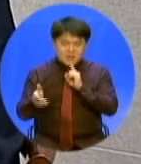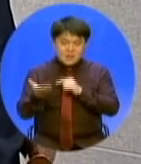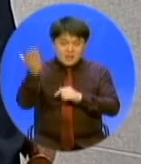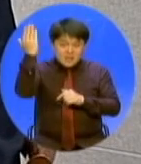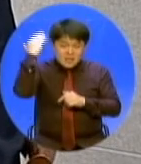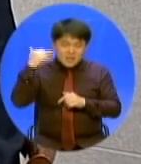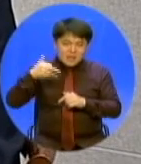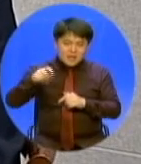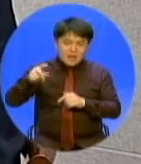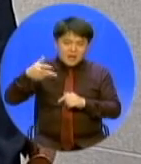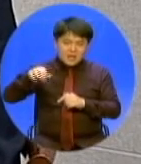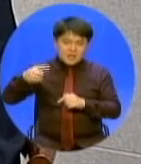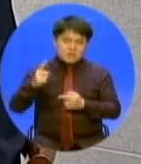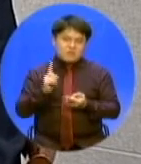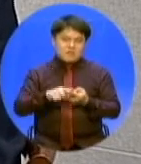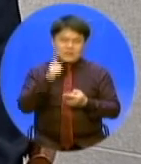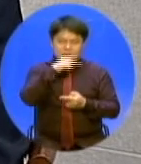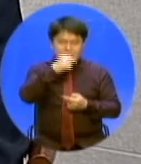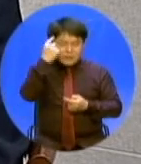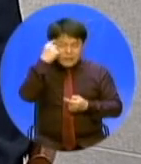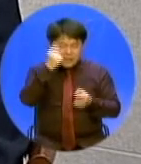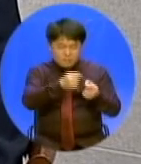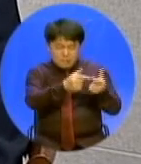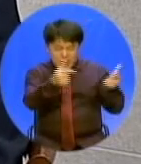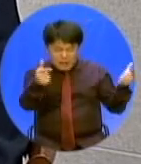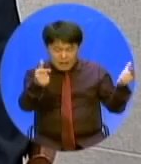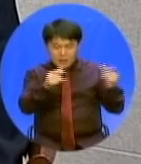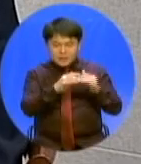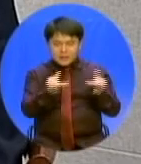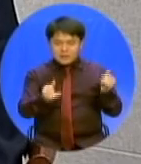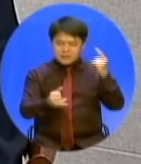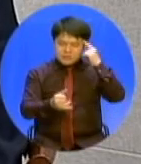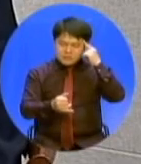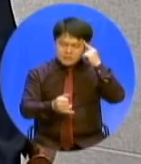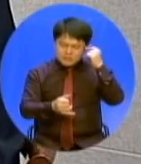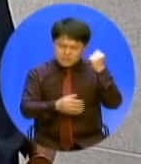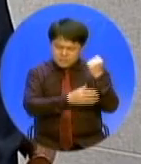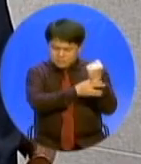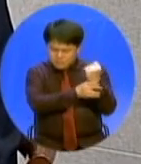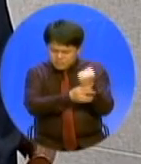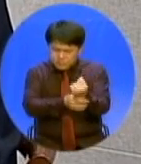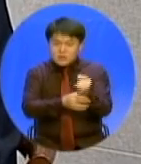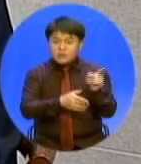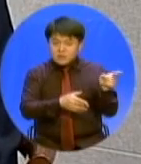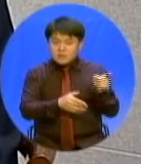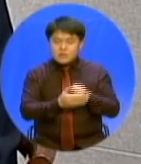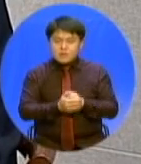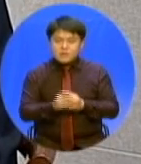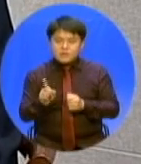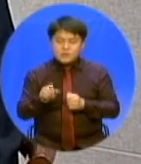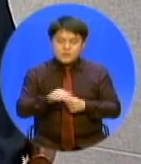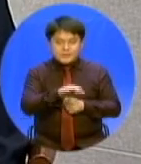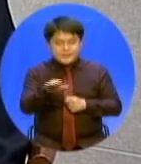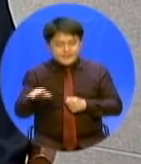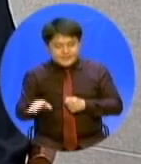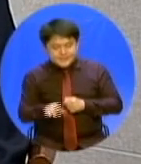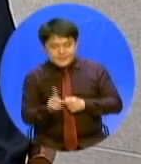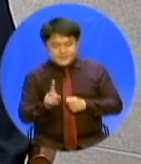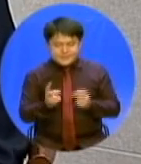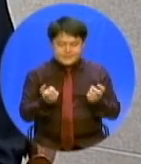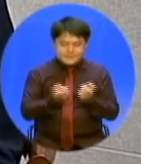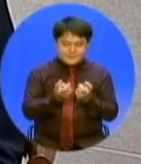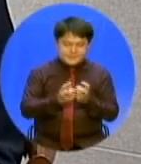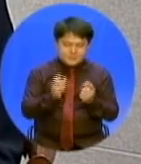여러 가지 부정적 인식이 이렇게 버리지 못하고 있습니다. 많은 사람들이. 그래서 저희들이 여러 가지 방법을